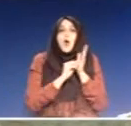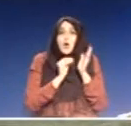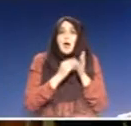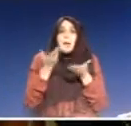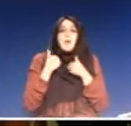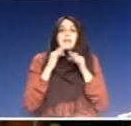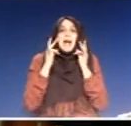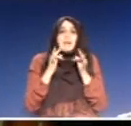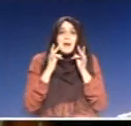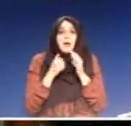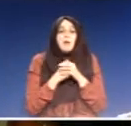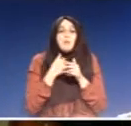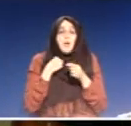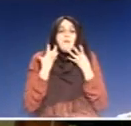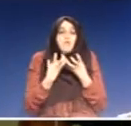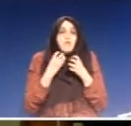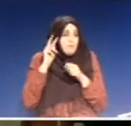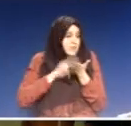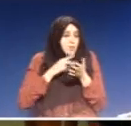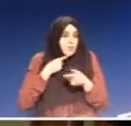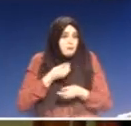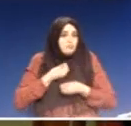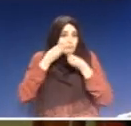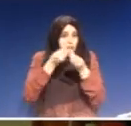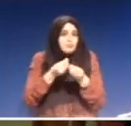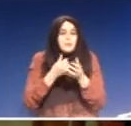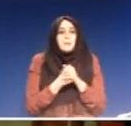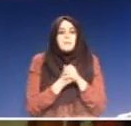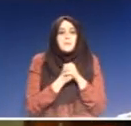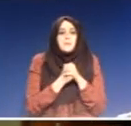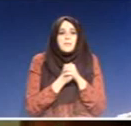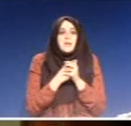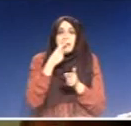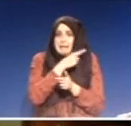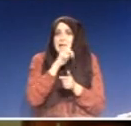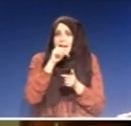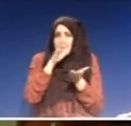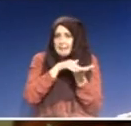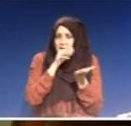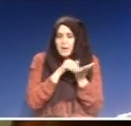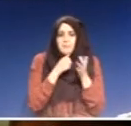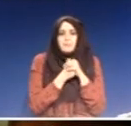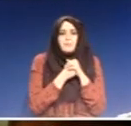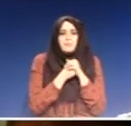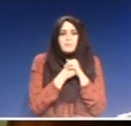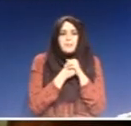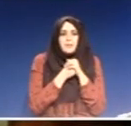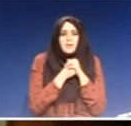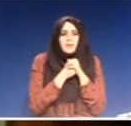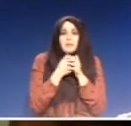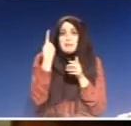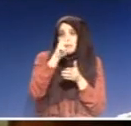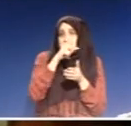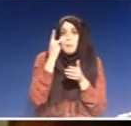جوستمون كنت حابه نهضر لك عليها وي بون هما عندهم طلب عندهم طلب تاع